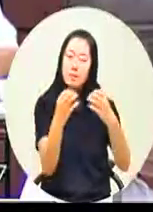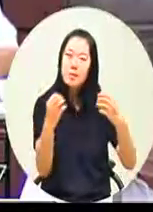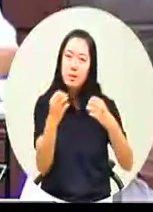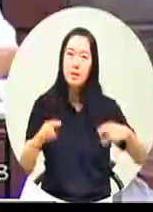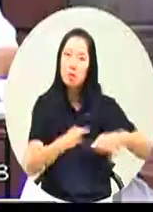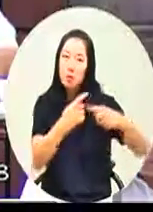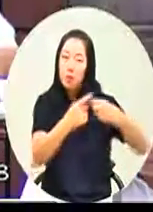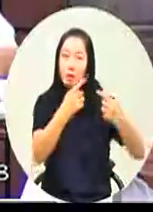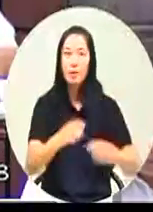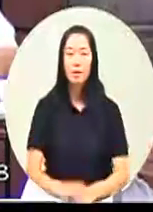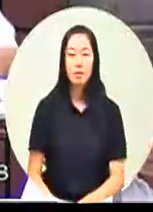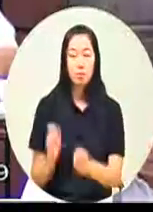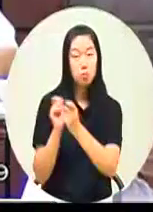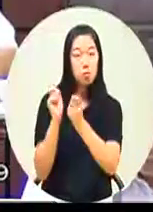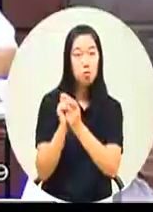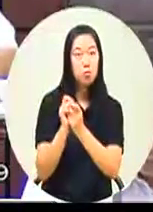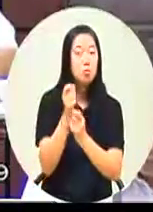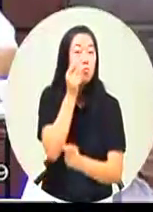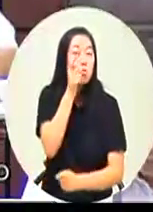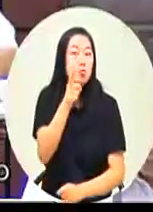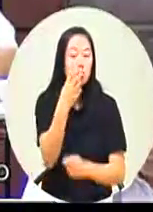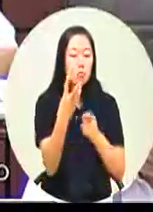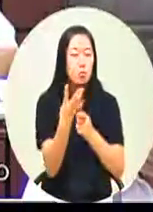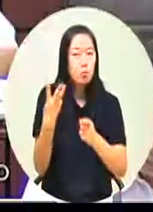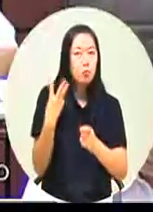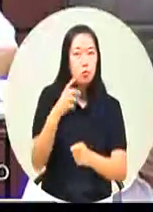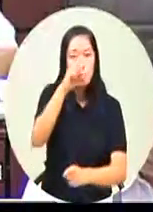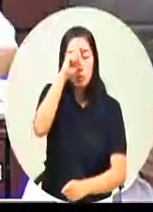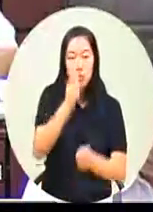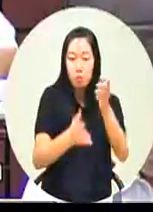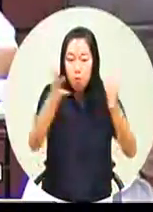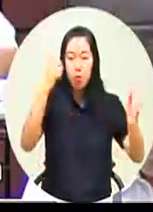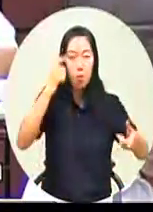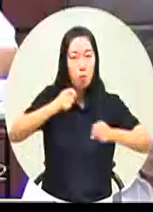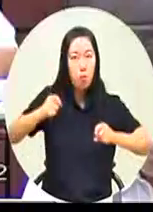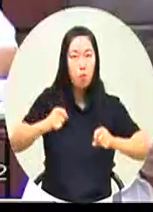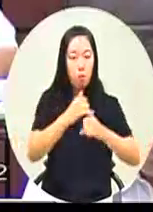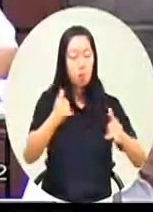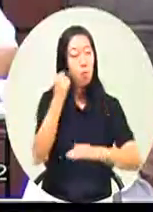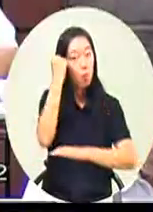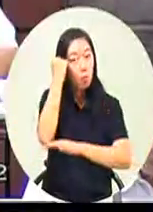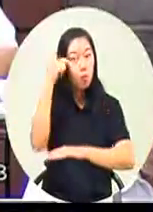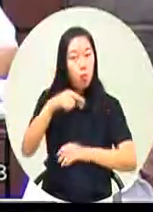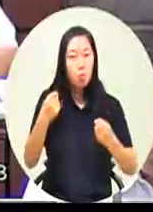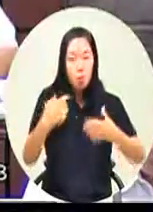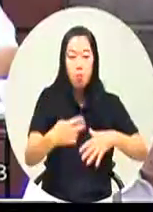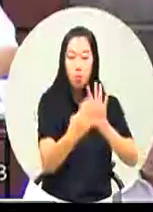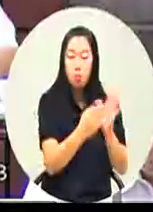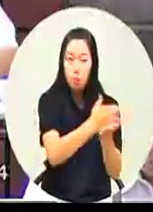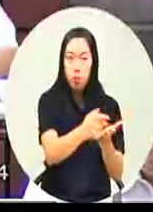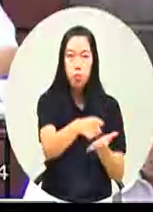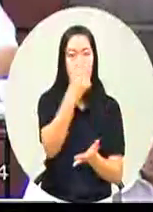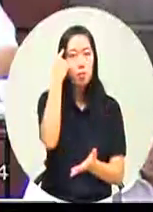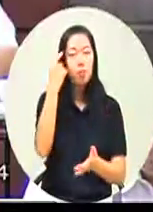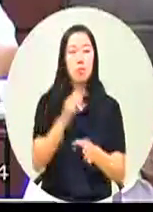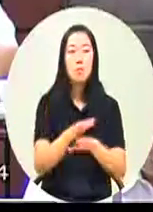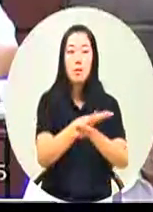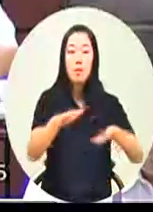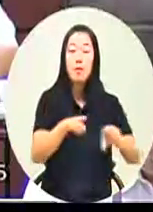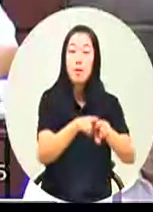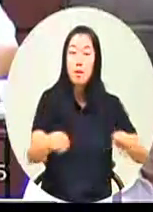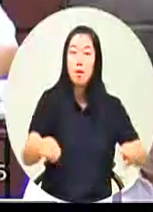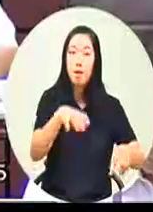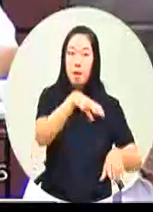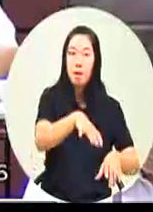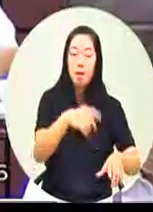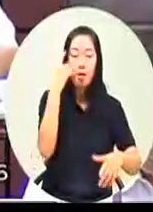近呢台南因为在三年前他们为了要解决这个都市计划内的民宿的问题，所以他们也把他们的安平地区呢